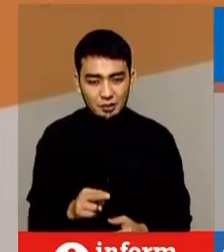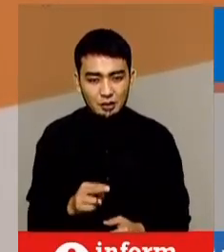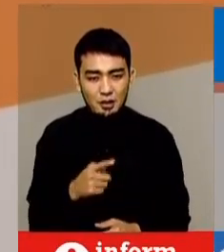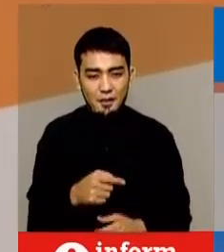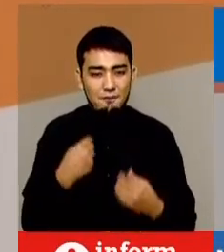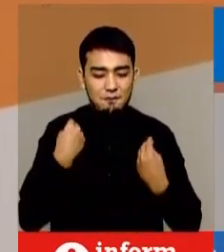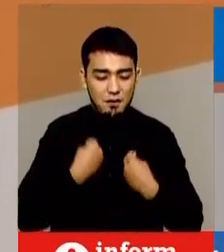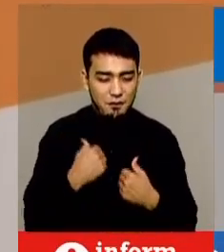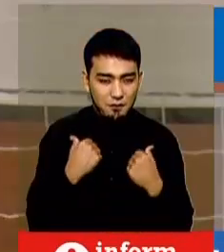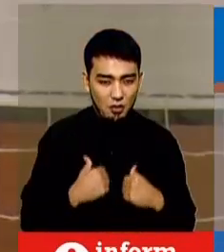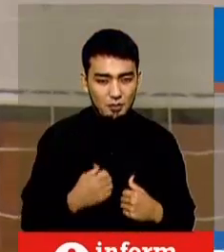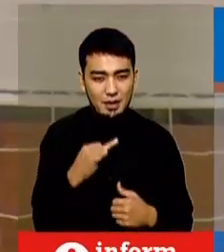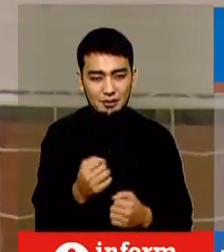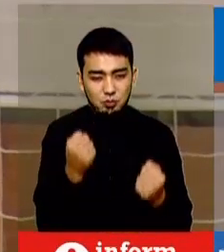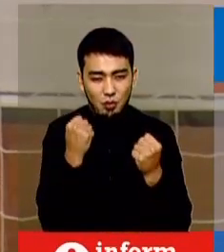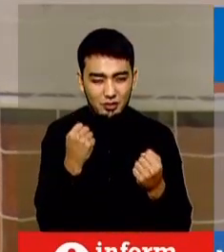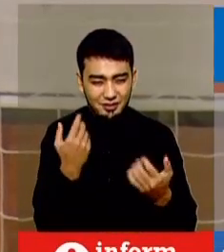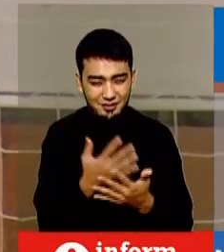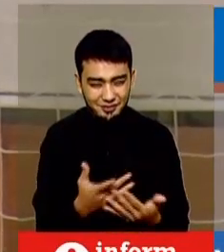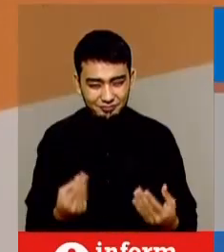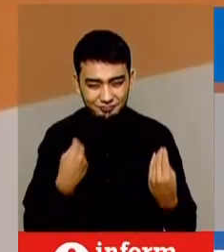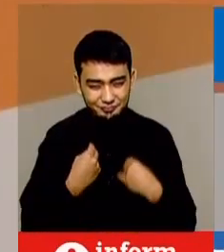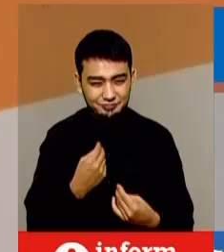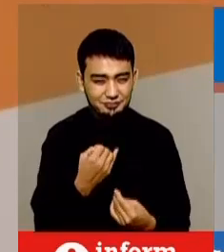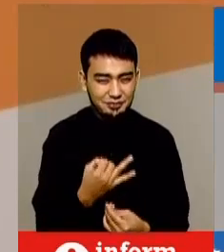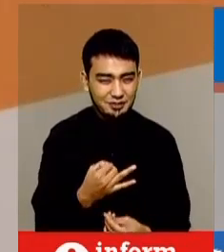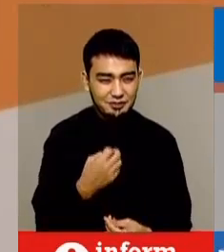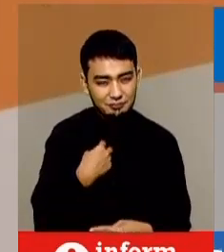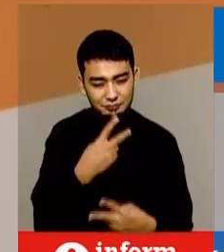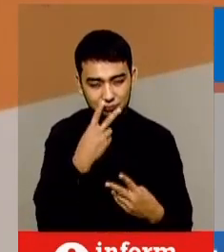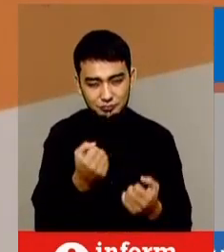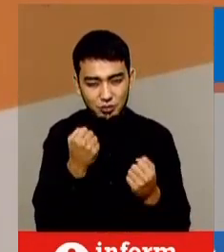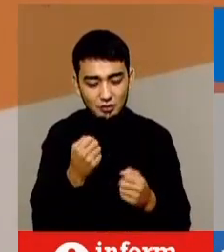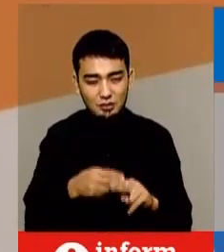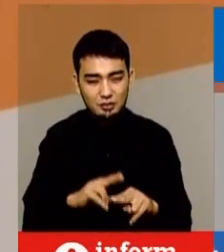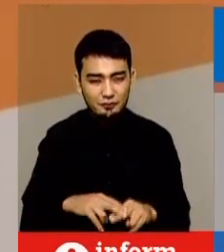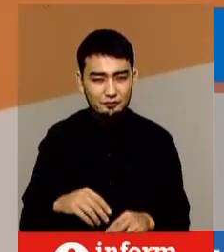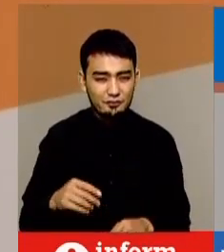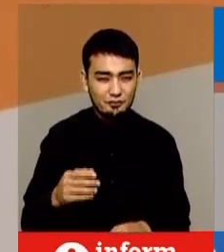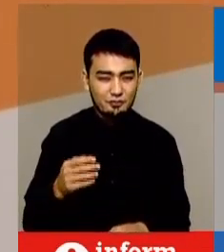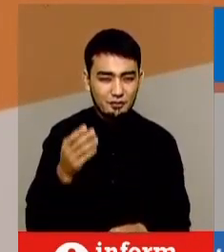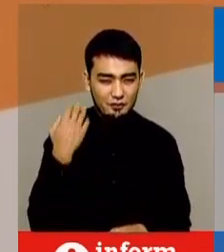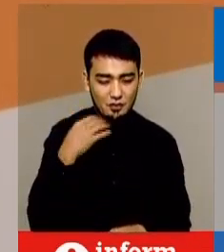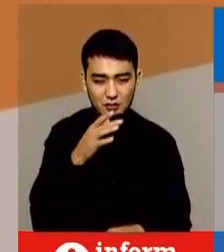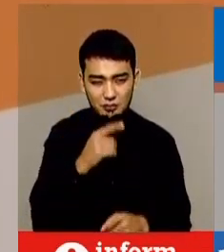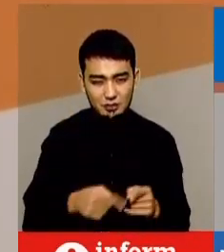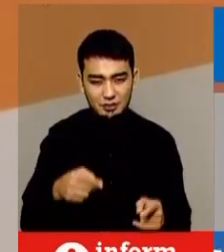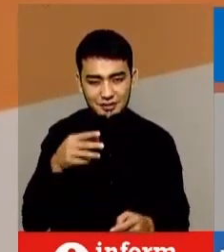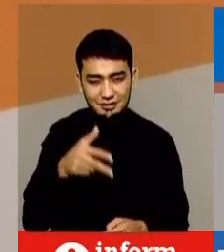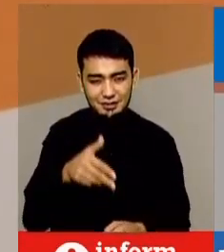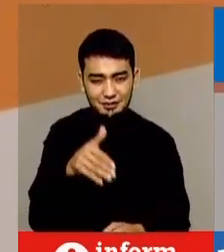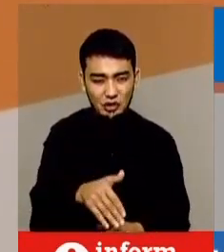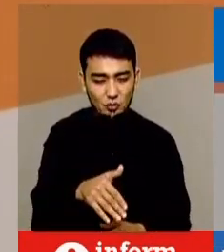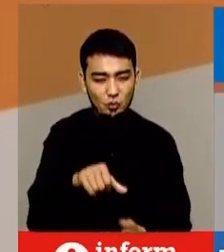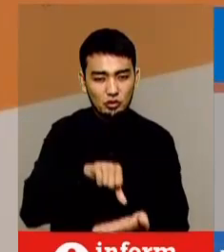форма, это весь спортивный инвентарь. То есть мы видим хорошую перспективу этого проекта. За все годы прошло около 3000 участников. Мы видим, что